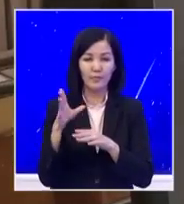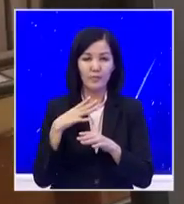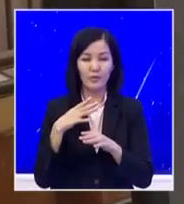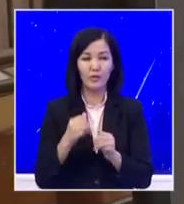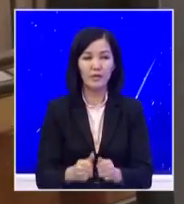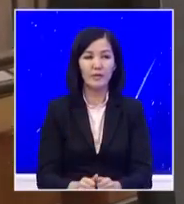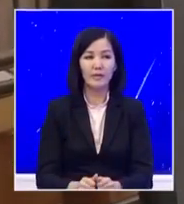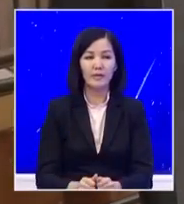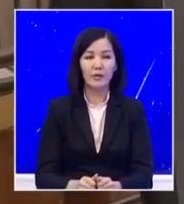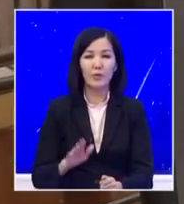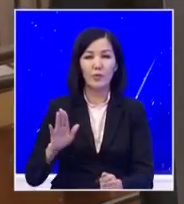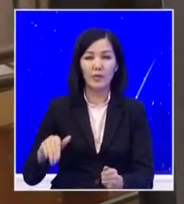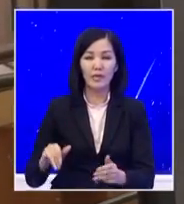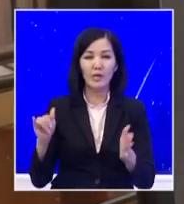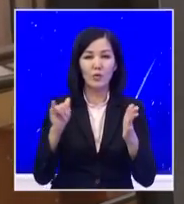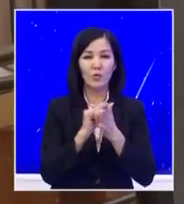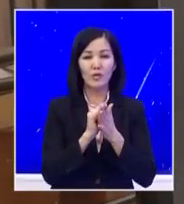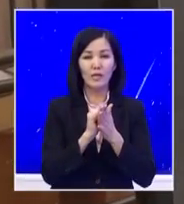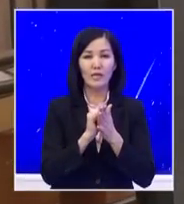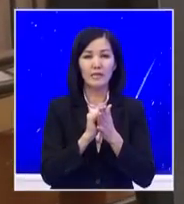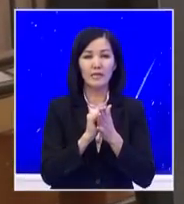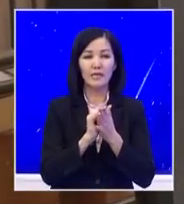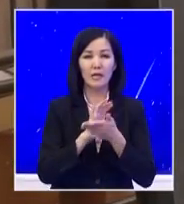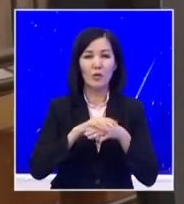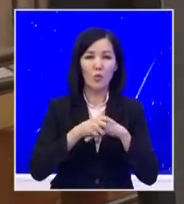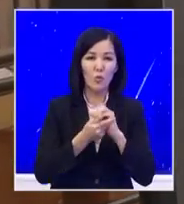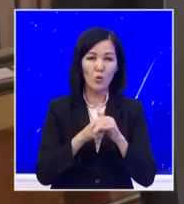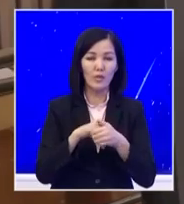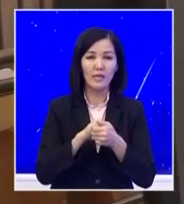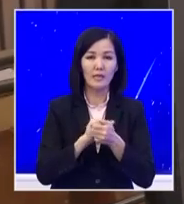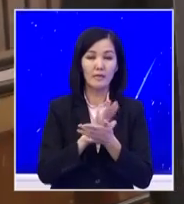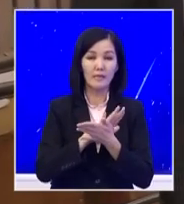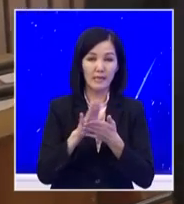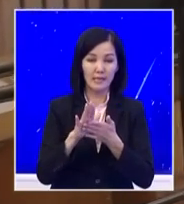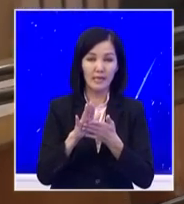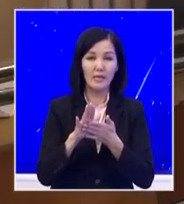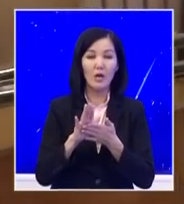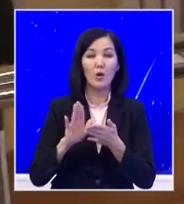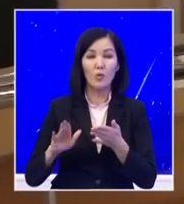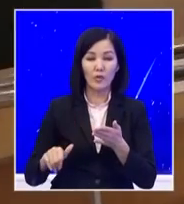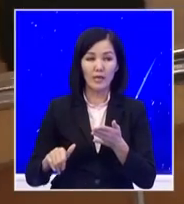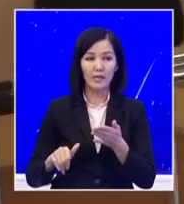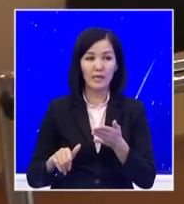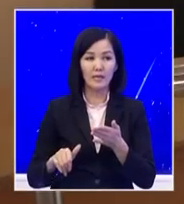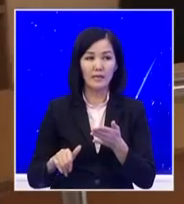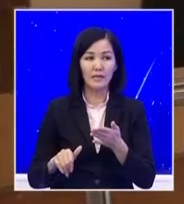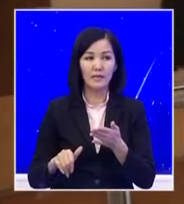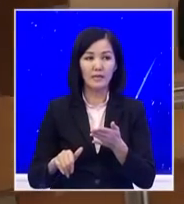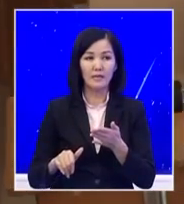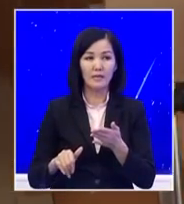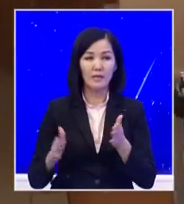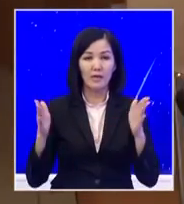Келесі кезекте оқушылар мұнда орналасқан антисептик арқылы қолдарын залалсыздандырады. Ары қарай мұндағы